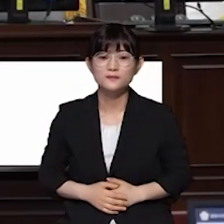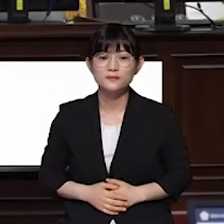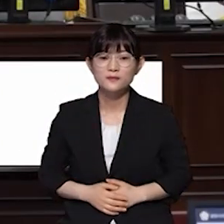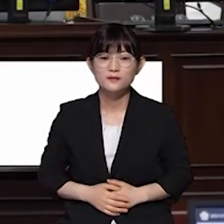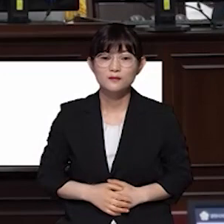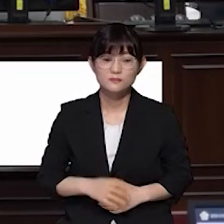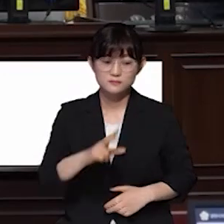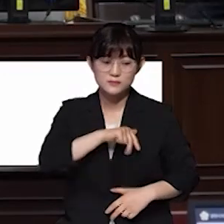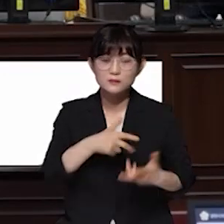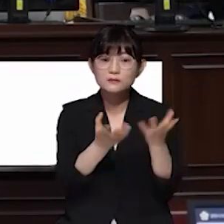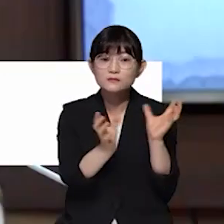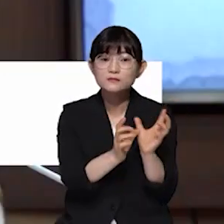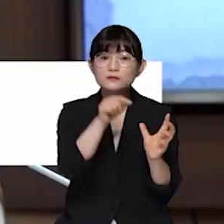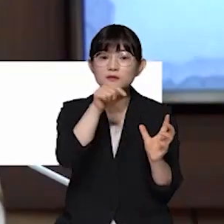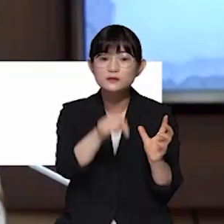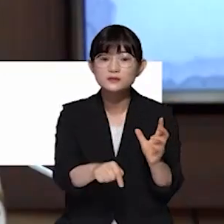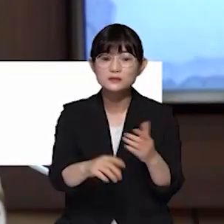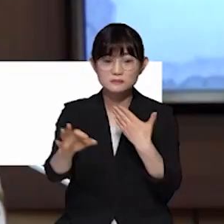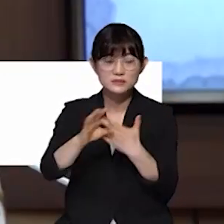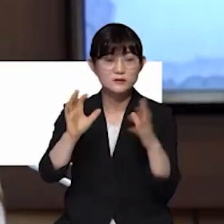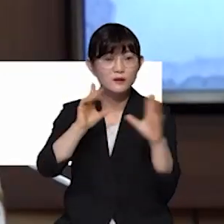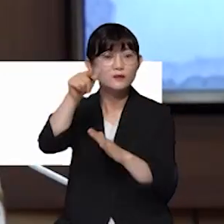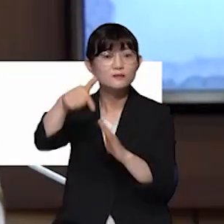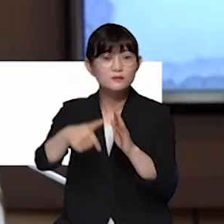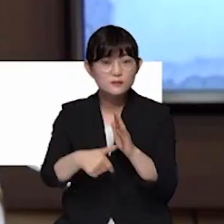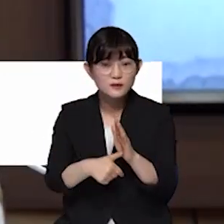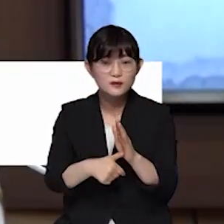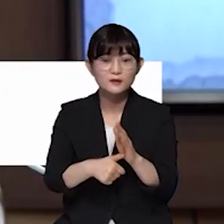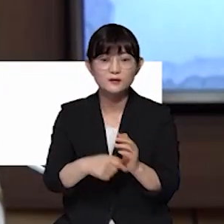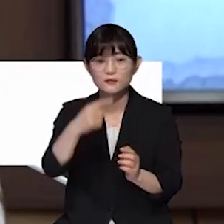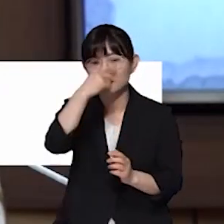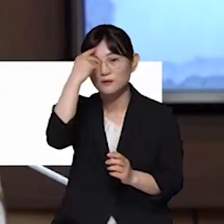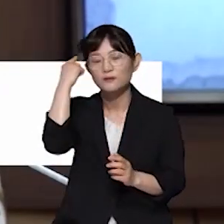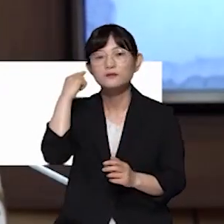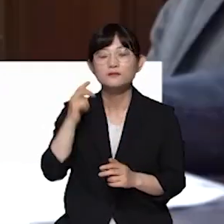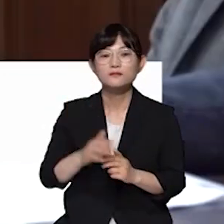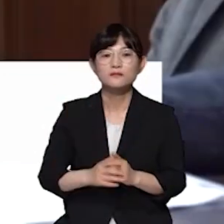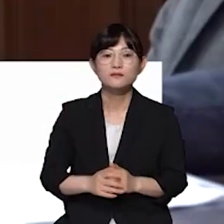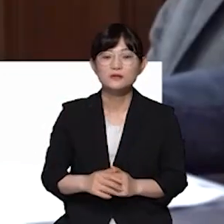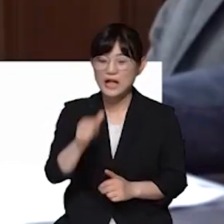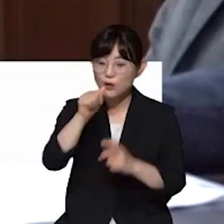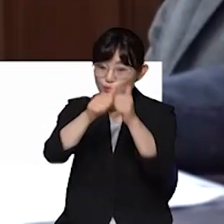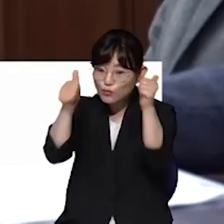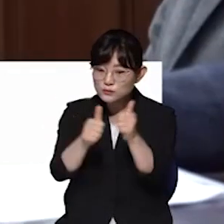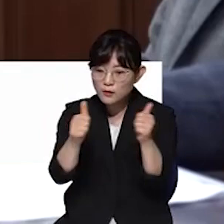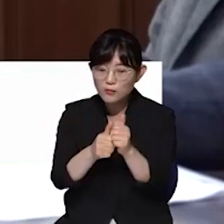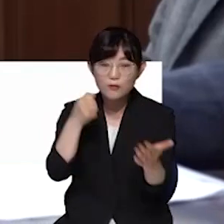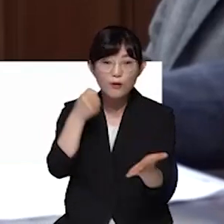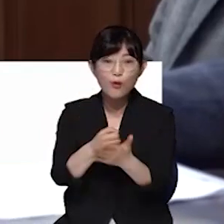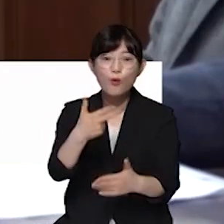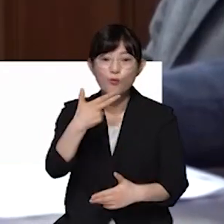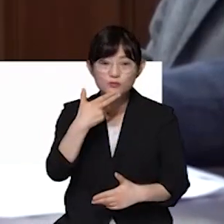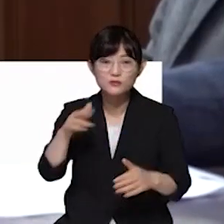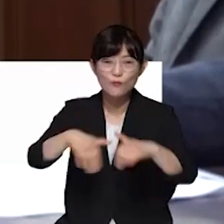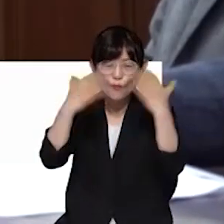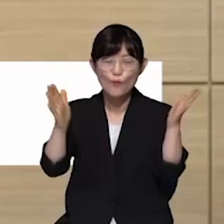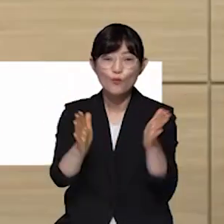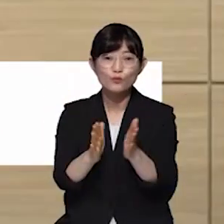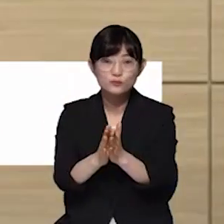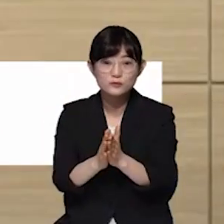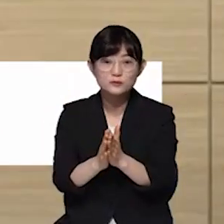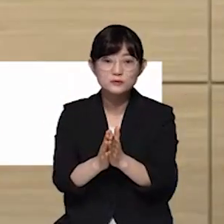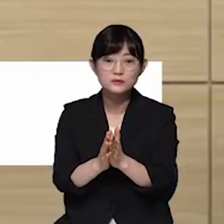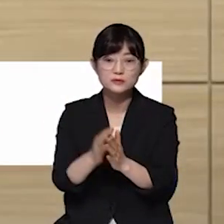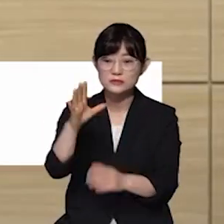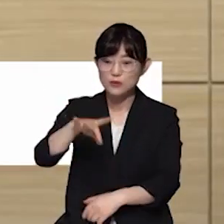대해 광양시의회는 지난 임시회에서 광양시가 랜드마크 사업을 철동상으로 특정하지 않고 모든 것을 원점에서